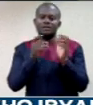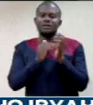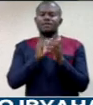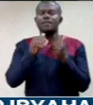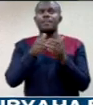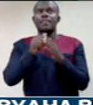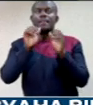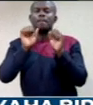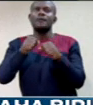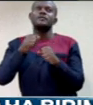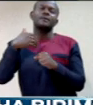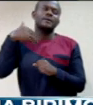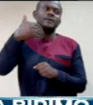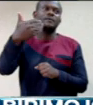abazashobora